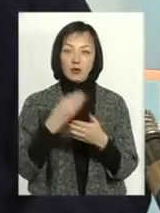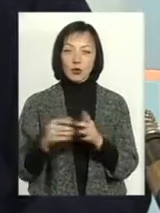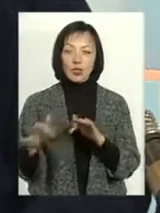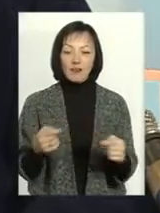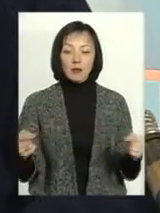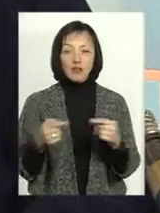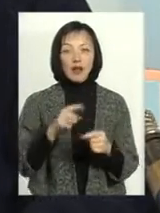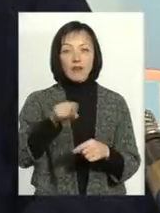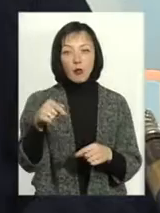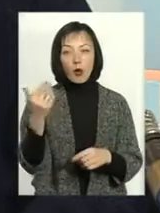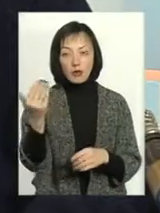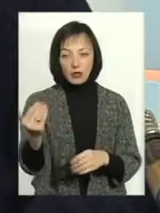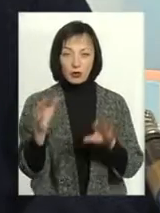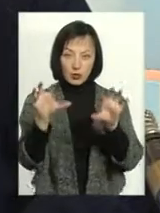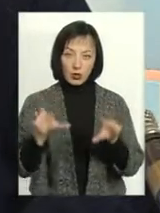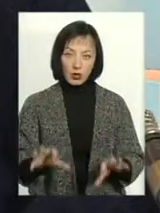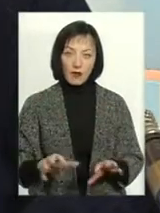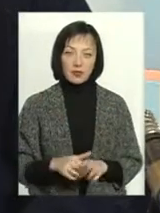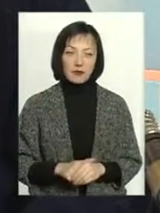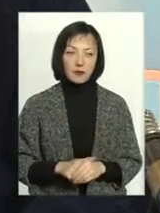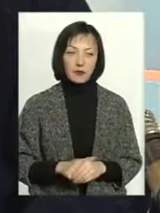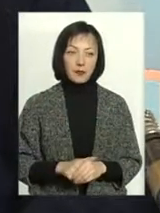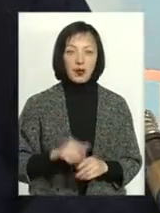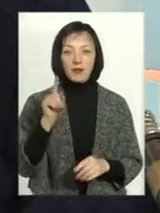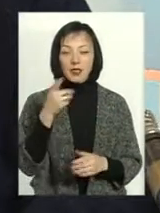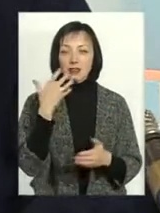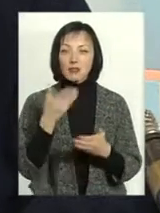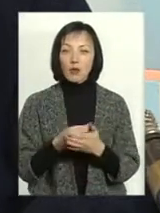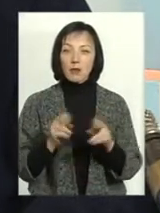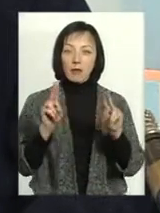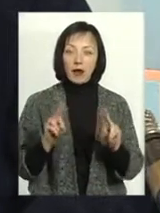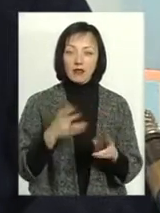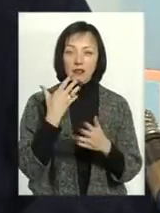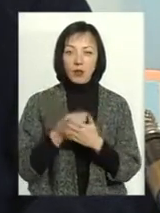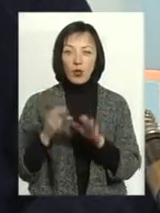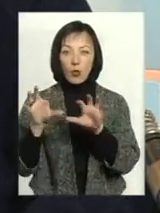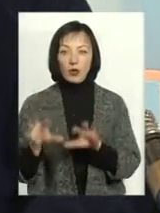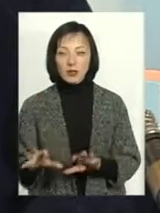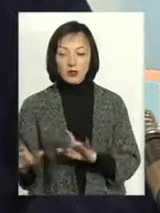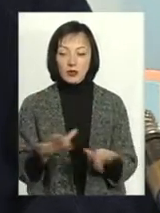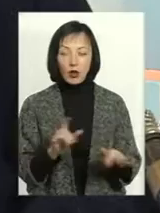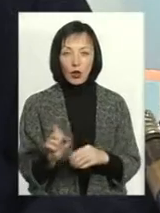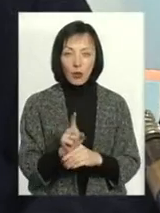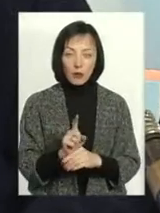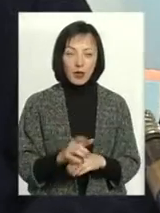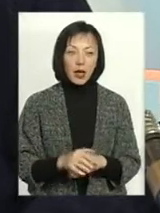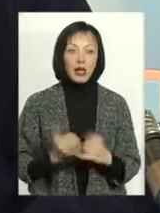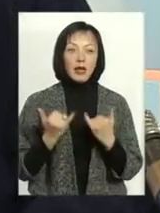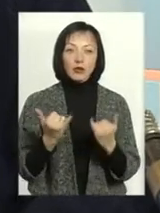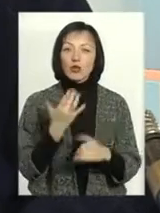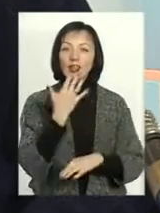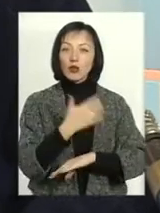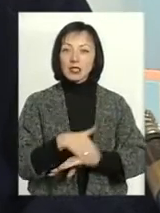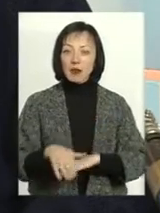вимогам їхнього законодавства, розумієте? Тому що в них там свої правила, свої кодекси, свої процесуальні норми. Для того, щоб